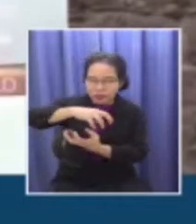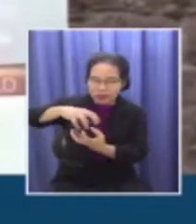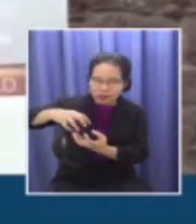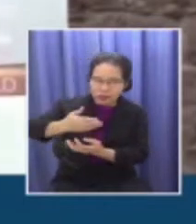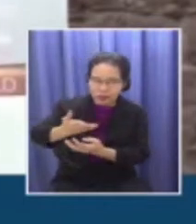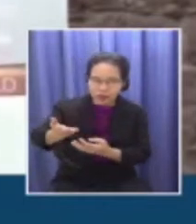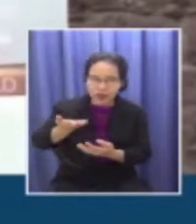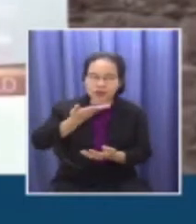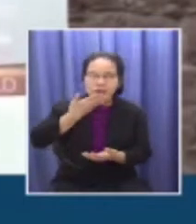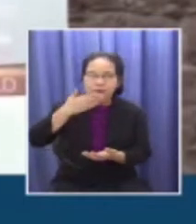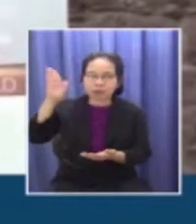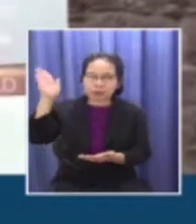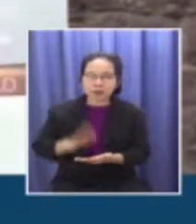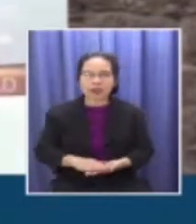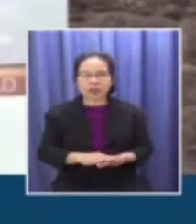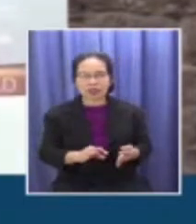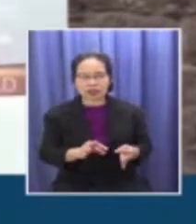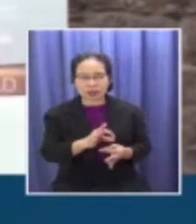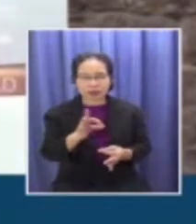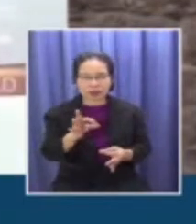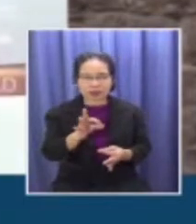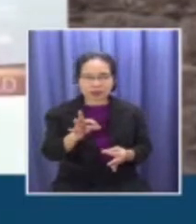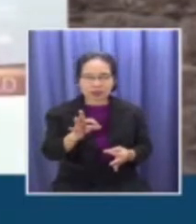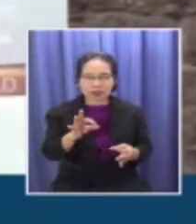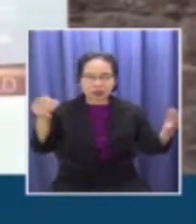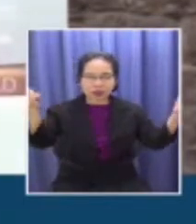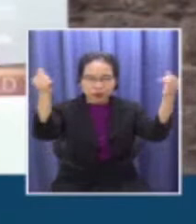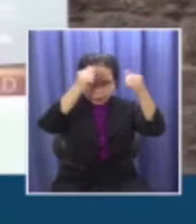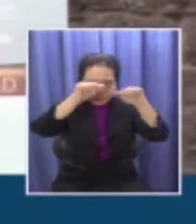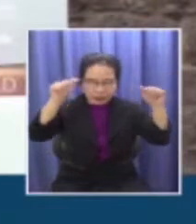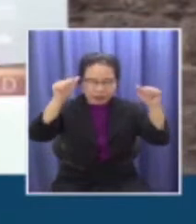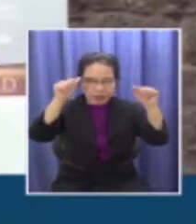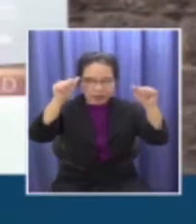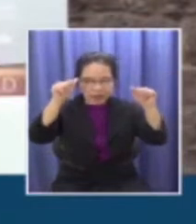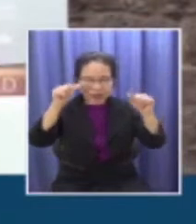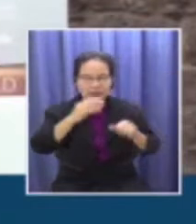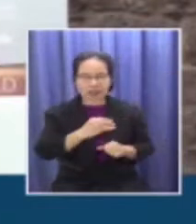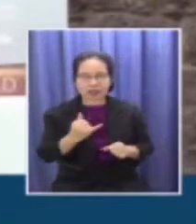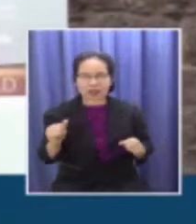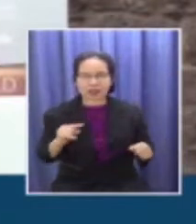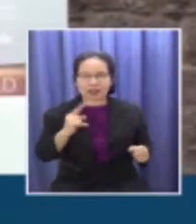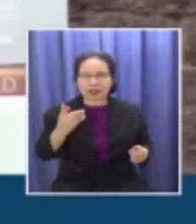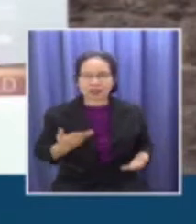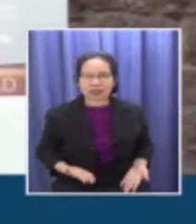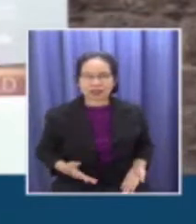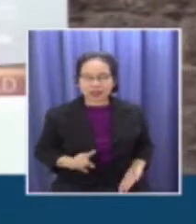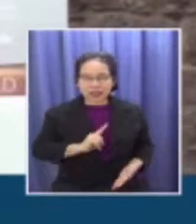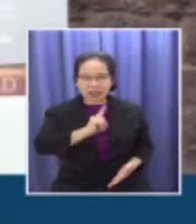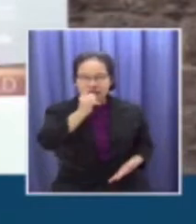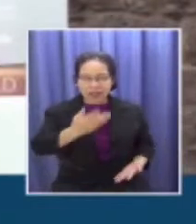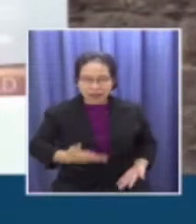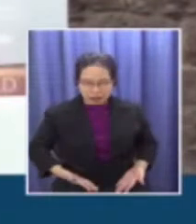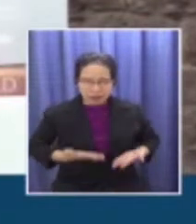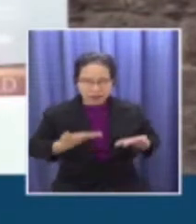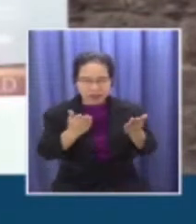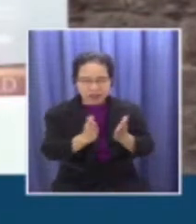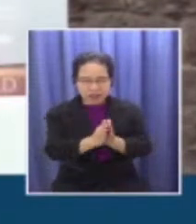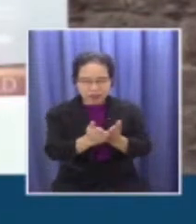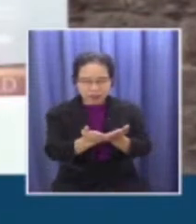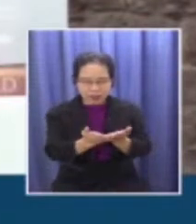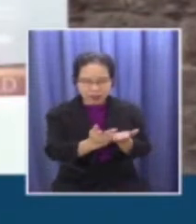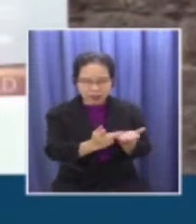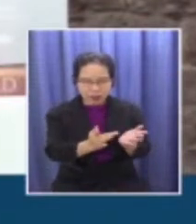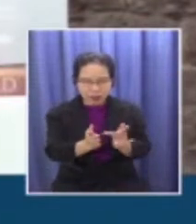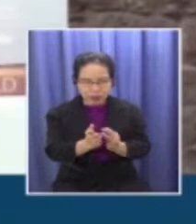ho na wasan ba bɛtena wo mu kane na ɔyɛ ɔkɔwensani nko a ɛnɛ foforɔ bɛka ho a ɔbɛyɛ